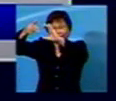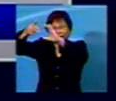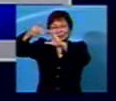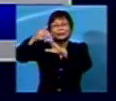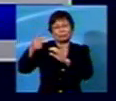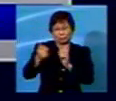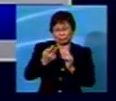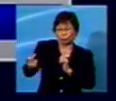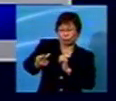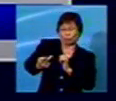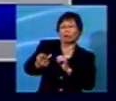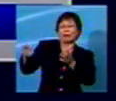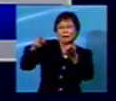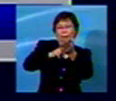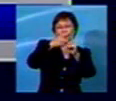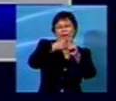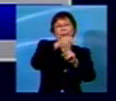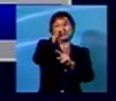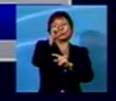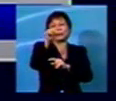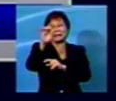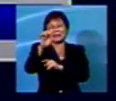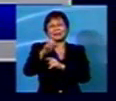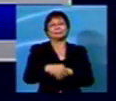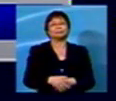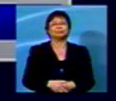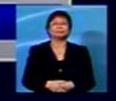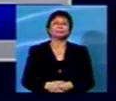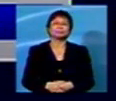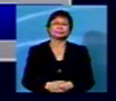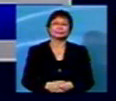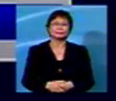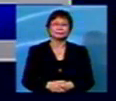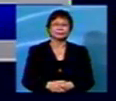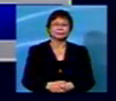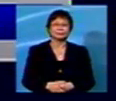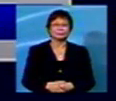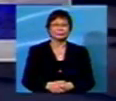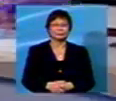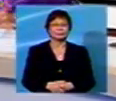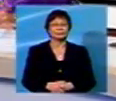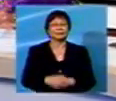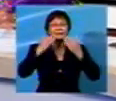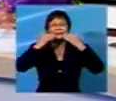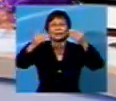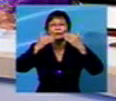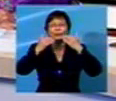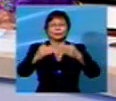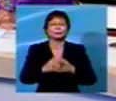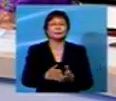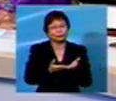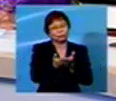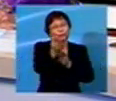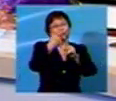Ahmad melaporkan dari Abu Jabi Anda berdua teruskan dengan perkembangan susulan di Kuala Lumpur Baik terima kasih sharil